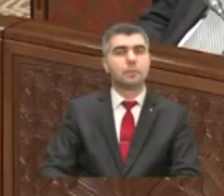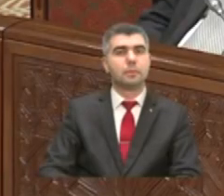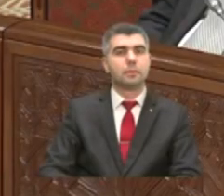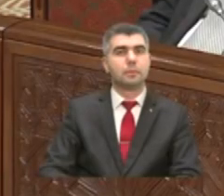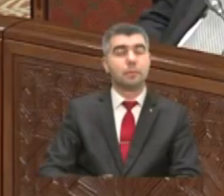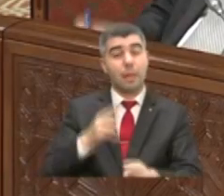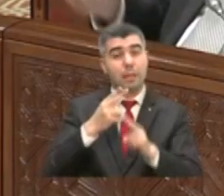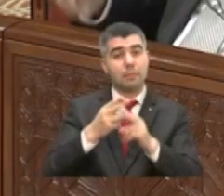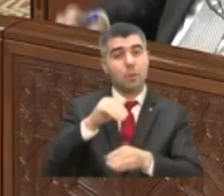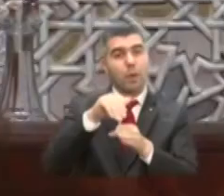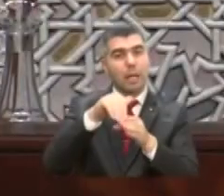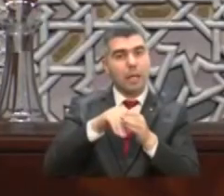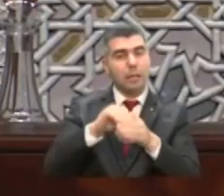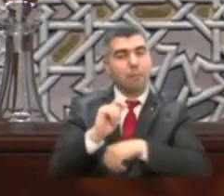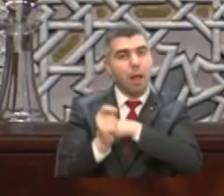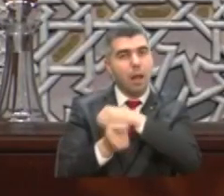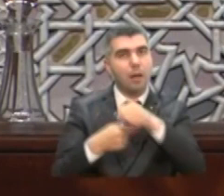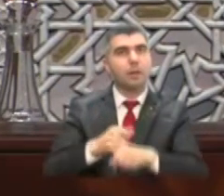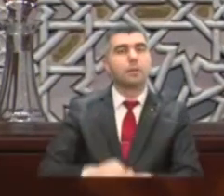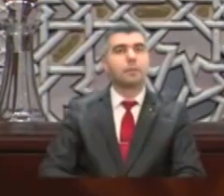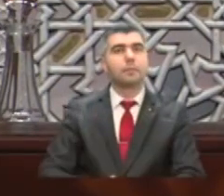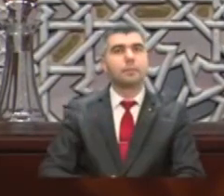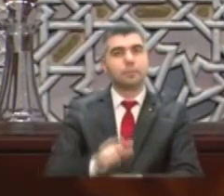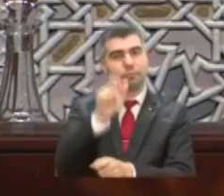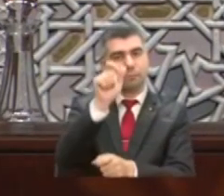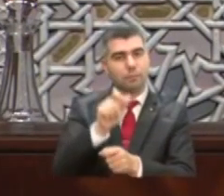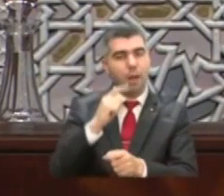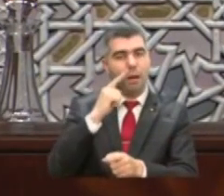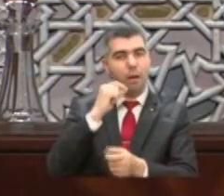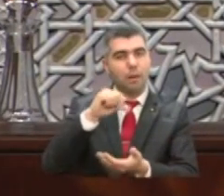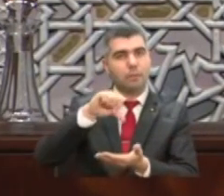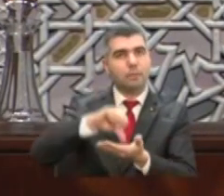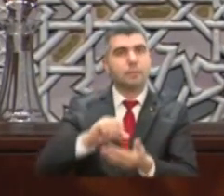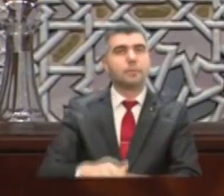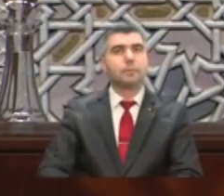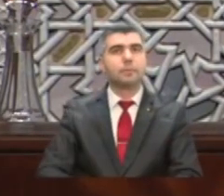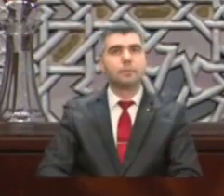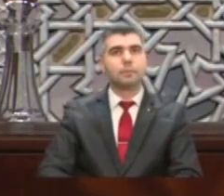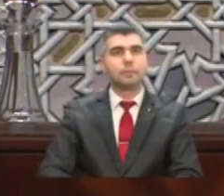باسم الفريق الحركي، الكلمة لسيد نائب الحسن السكوري.